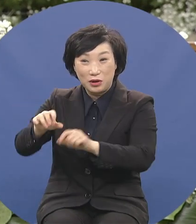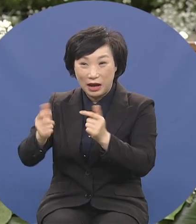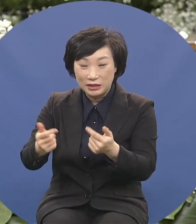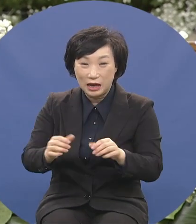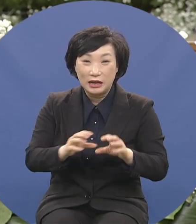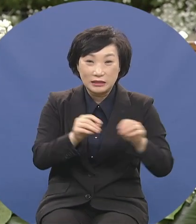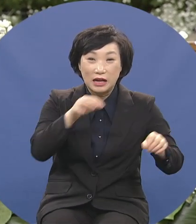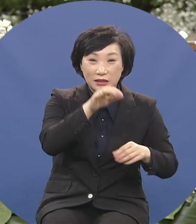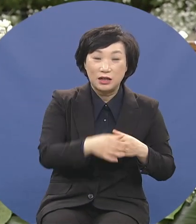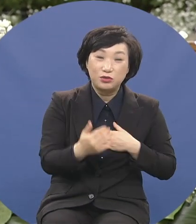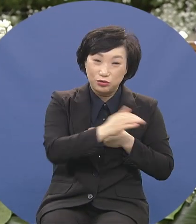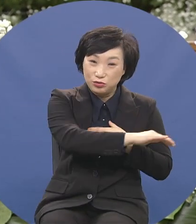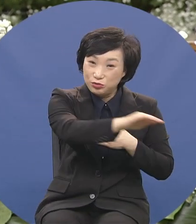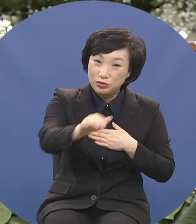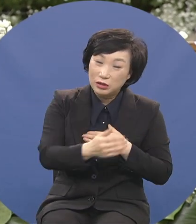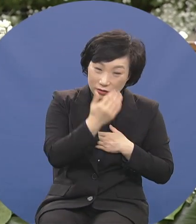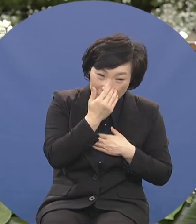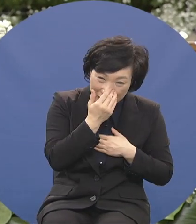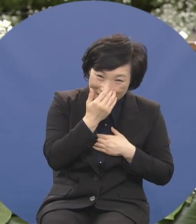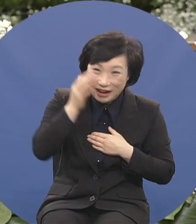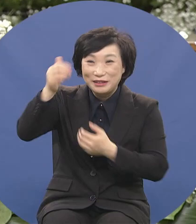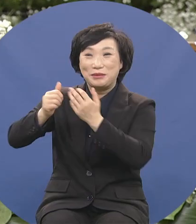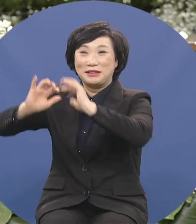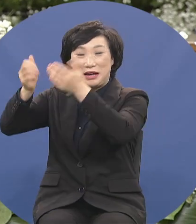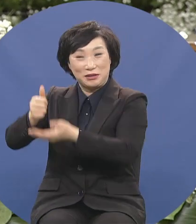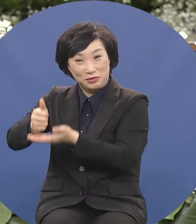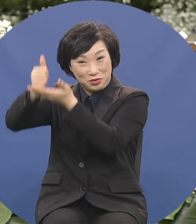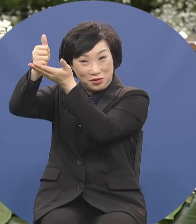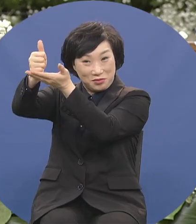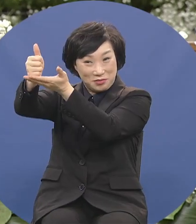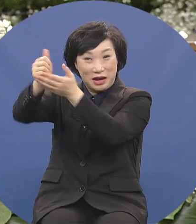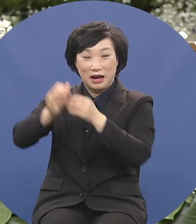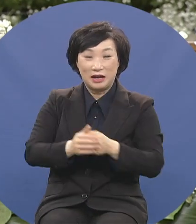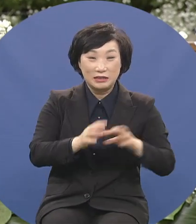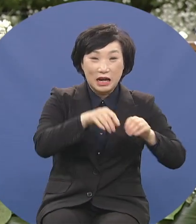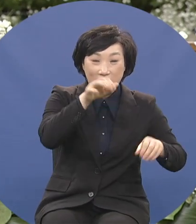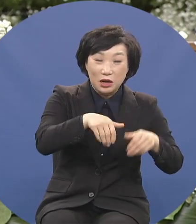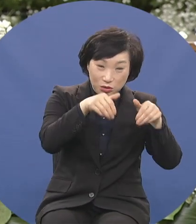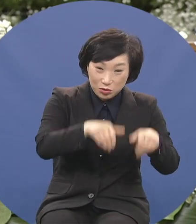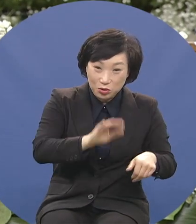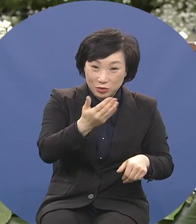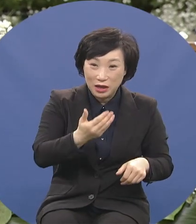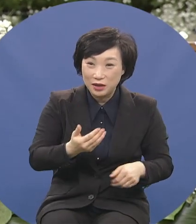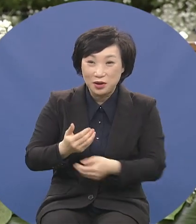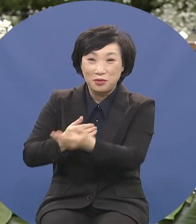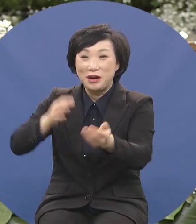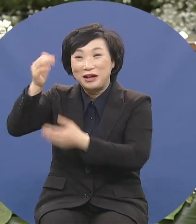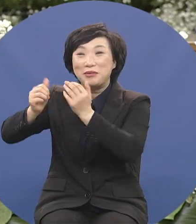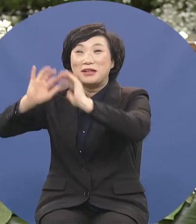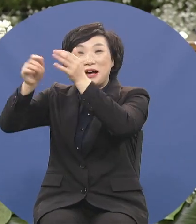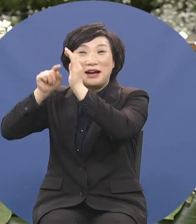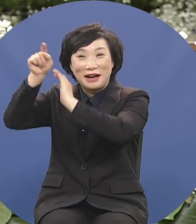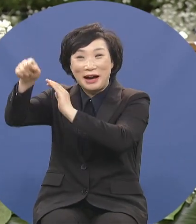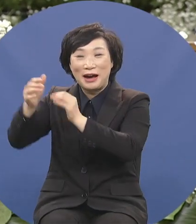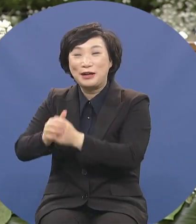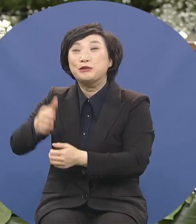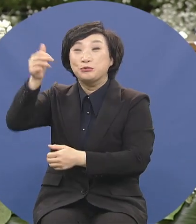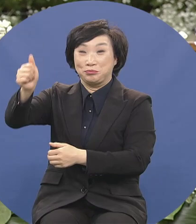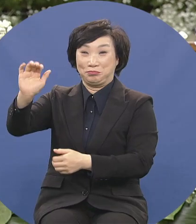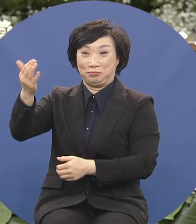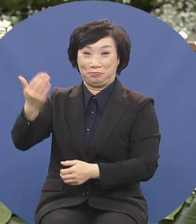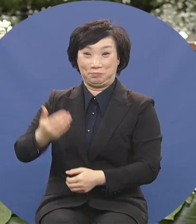낮아지면 하늘에 더 높아지고 땅에서 종되면 하늘에 가서 주인